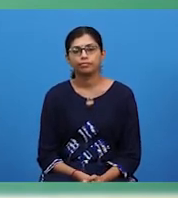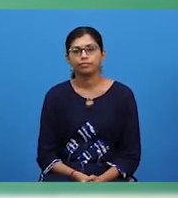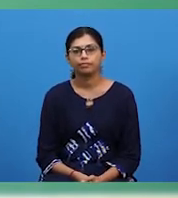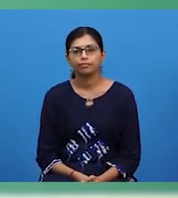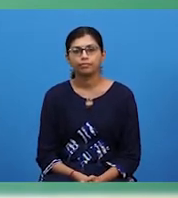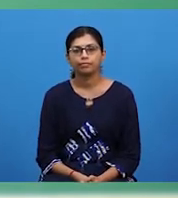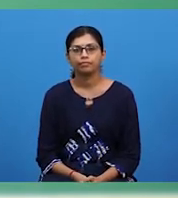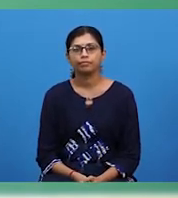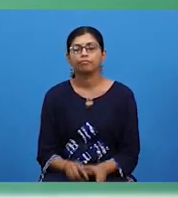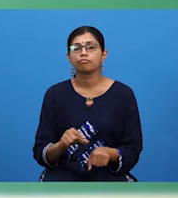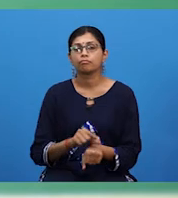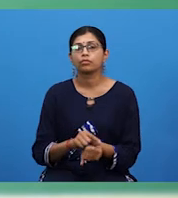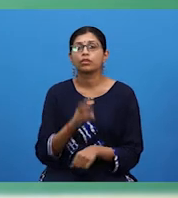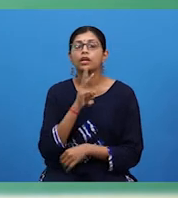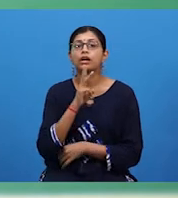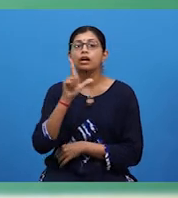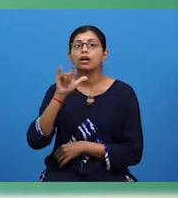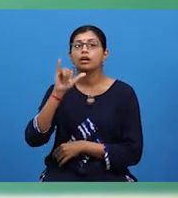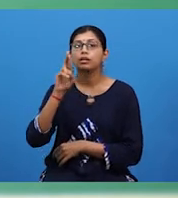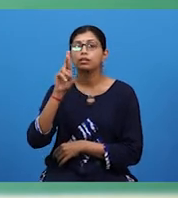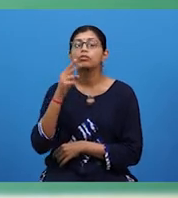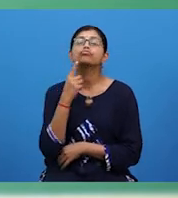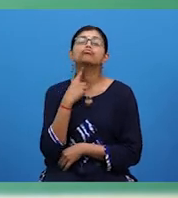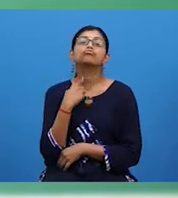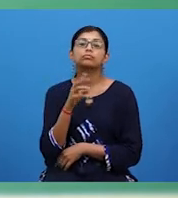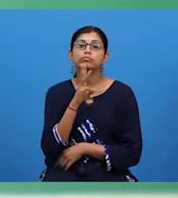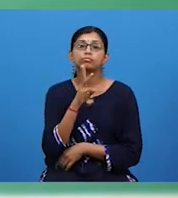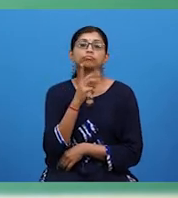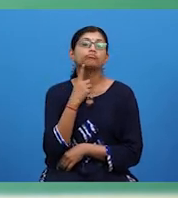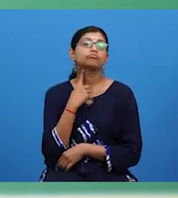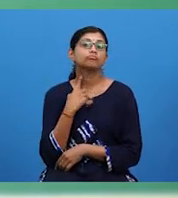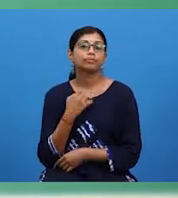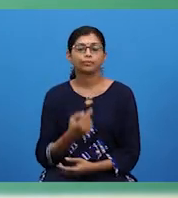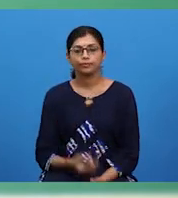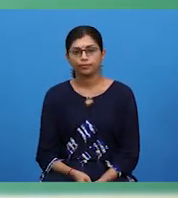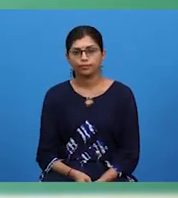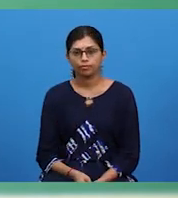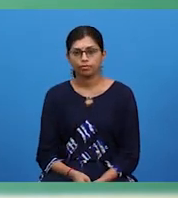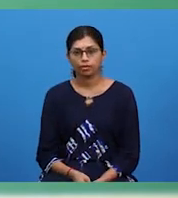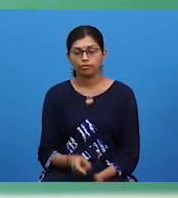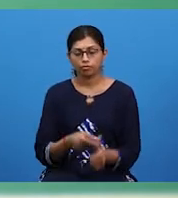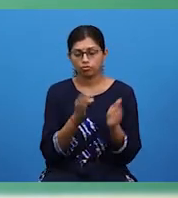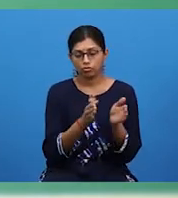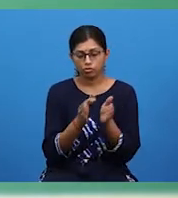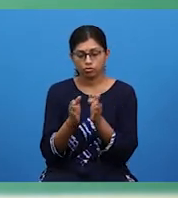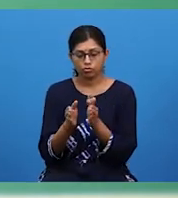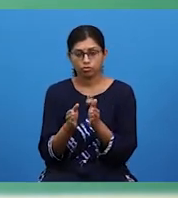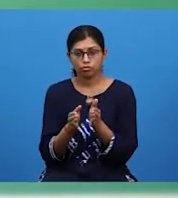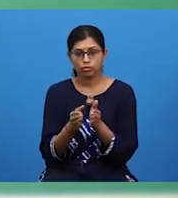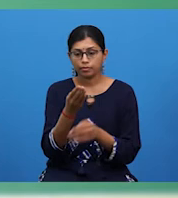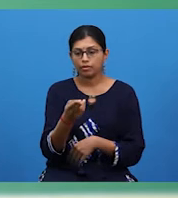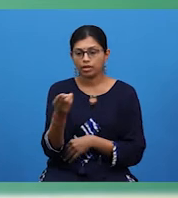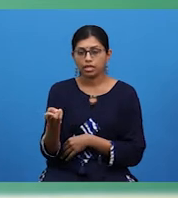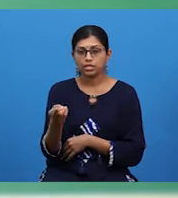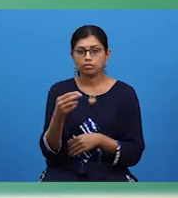liur terhadap kanji. Jadi untuk aktiviti ini, saya telah susun randah seperti yang ditunjukkan, di